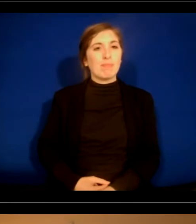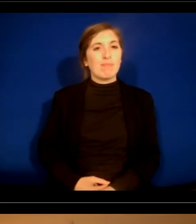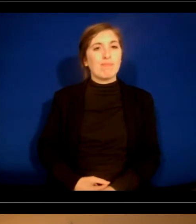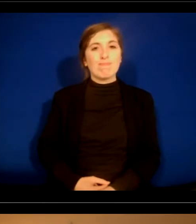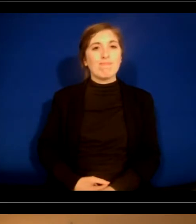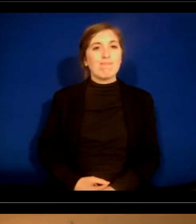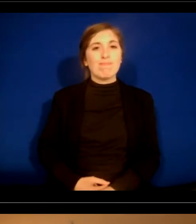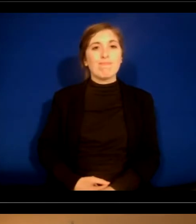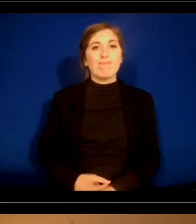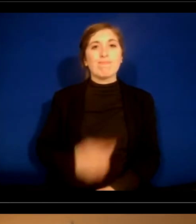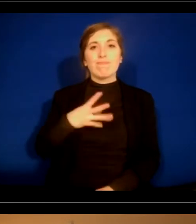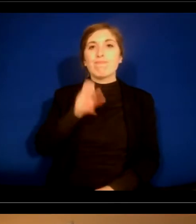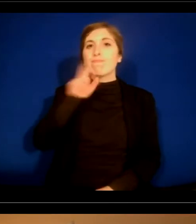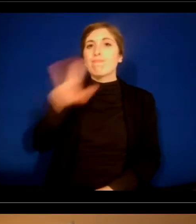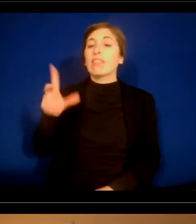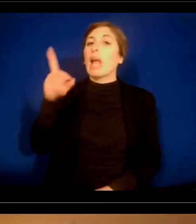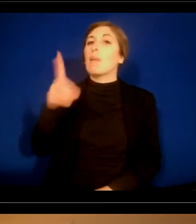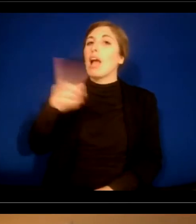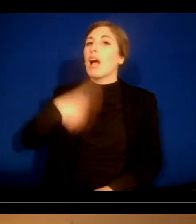Damiano, non ti sentiamo.